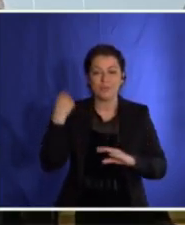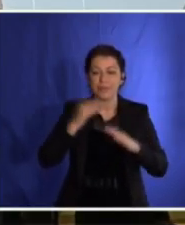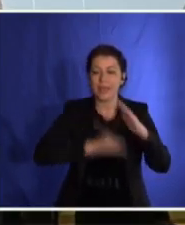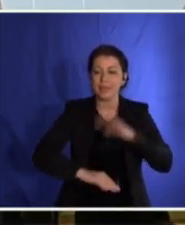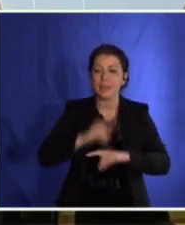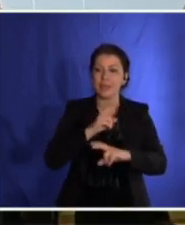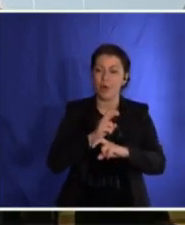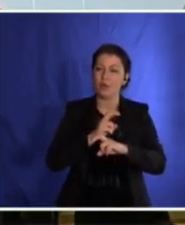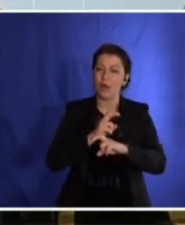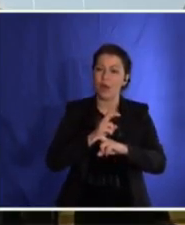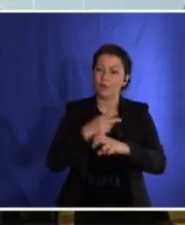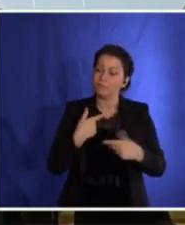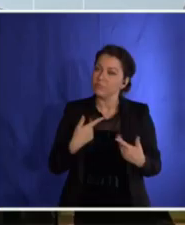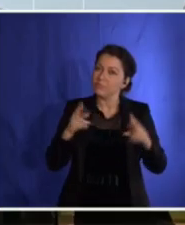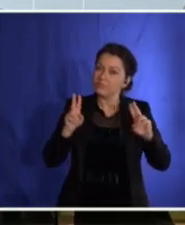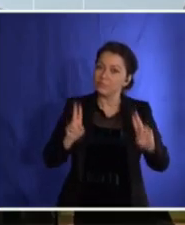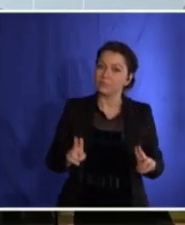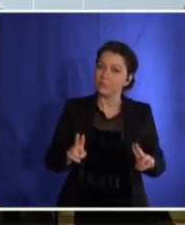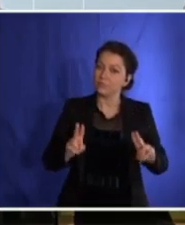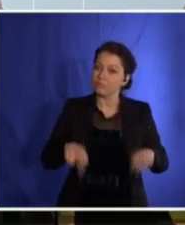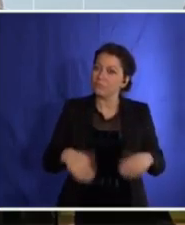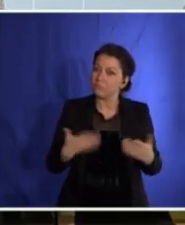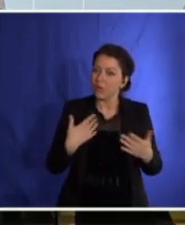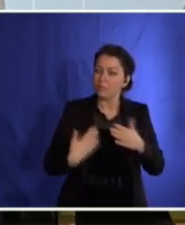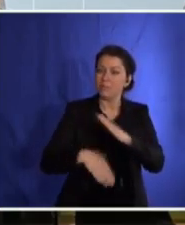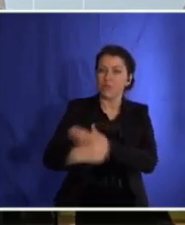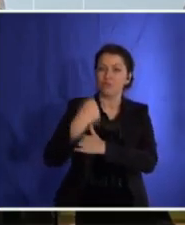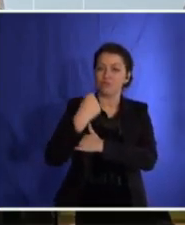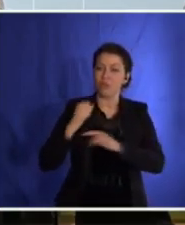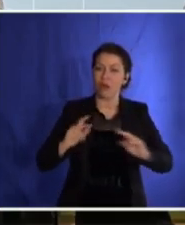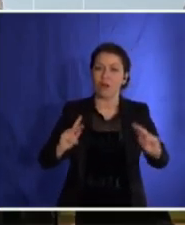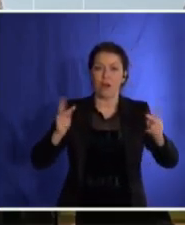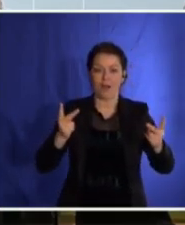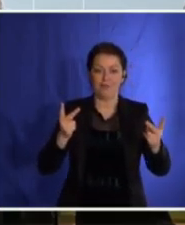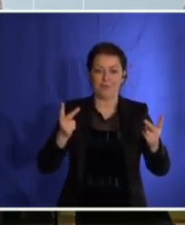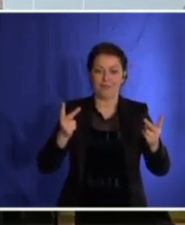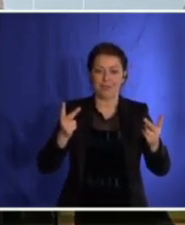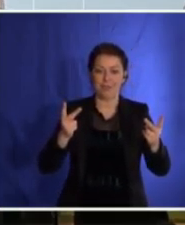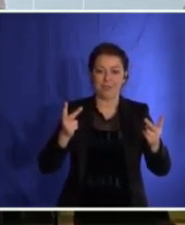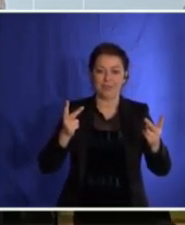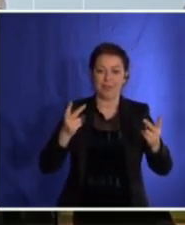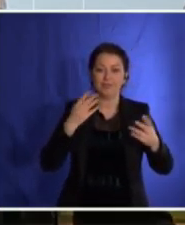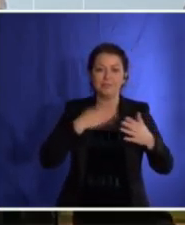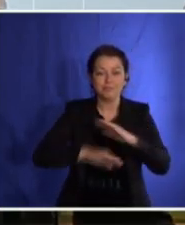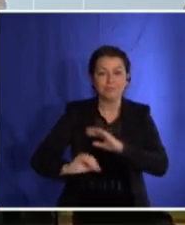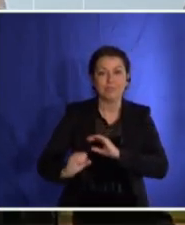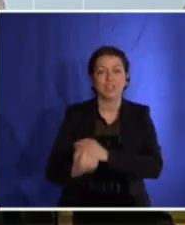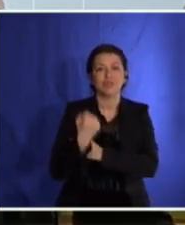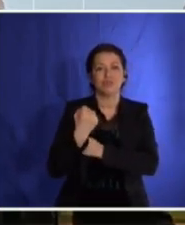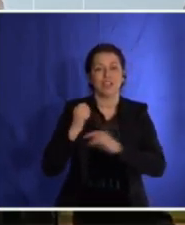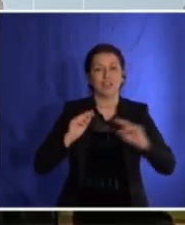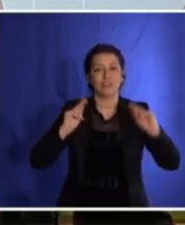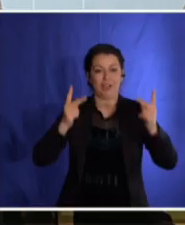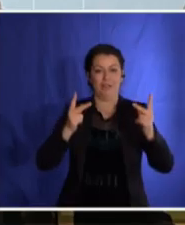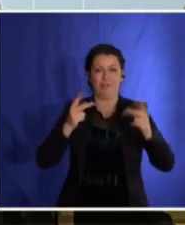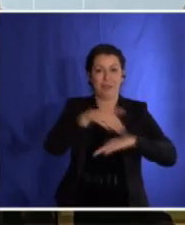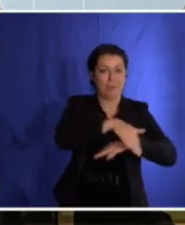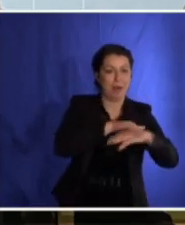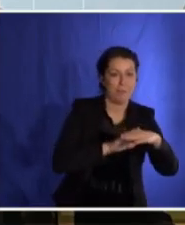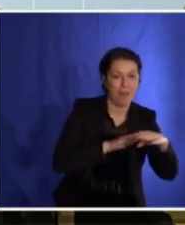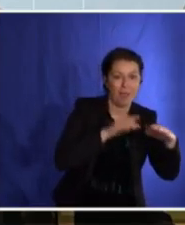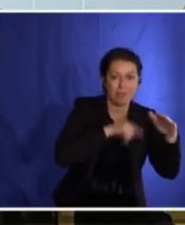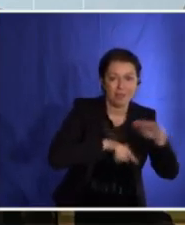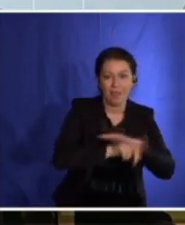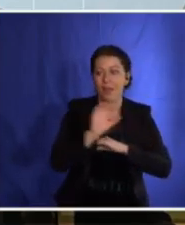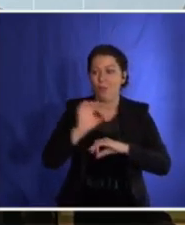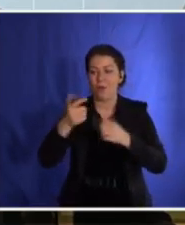zu Recht auch die stärkste Kraft sind. Die stärkste Kraft in unseren Gemeinden, die stärkste Kraft im Land,